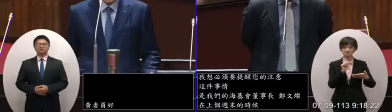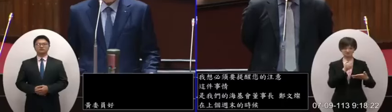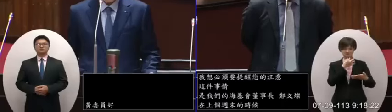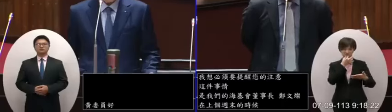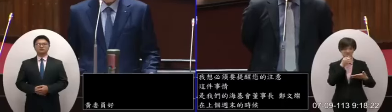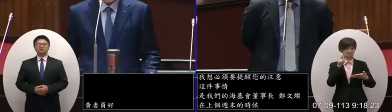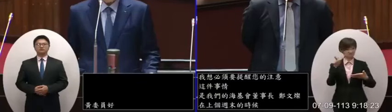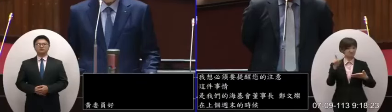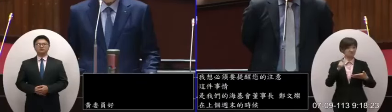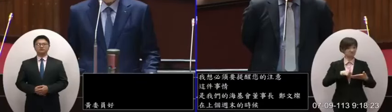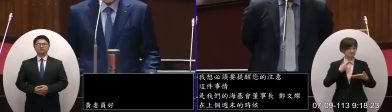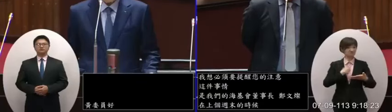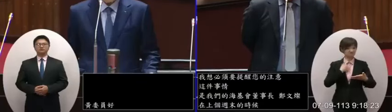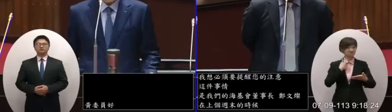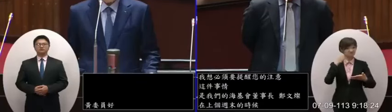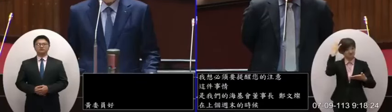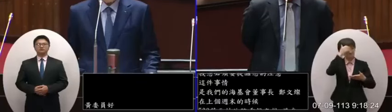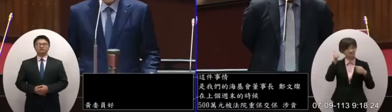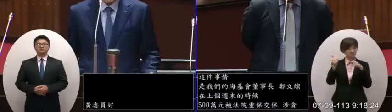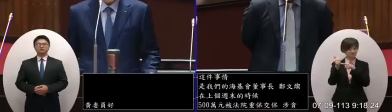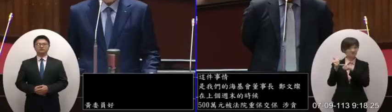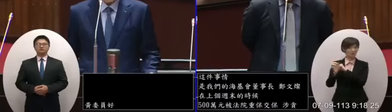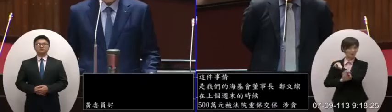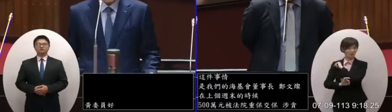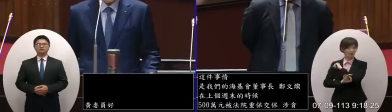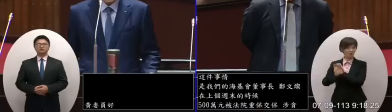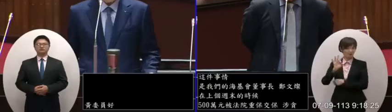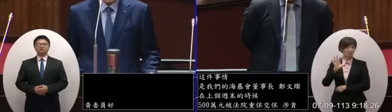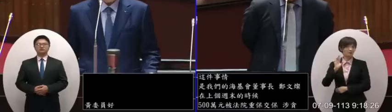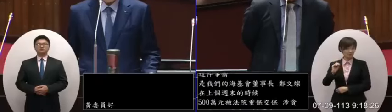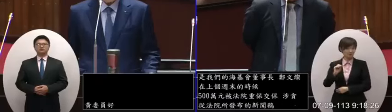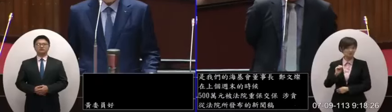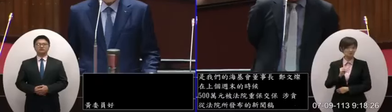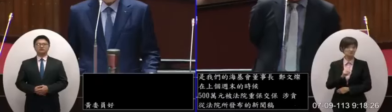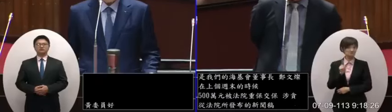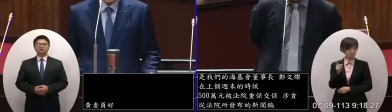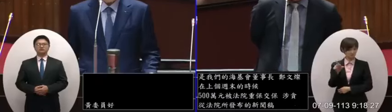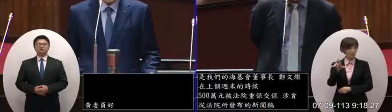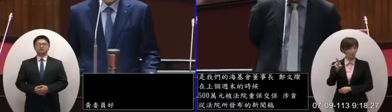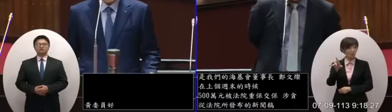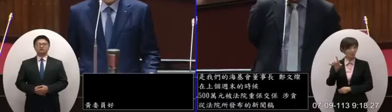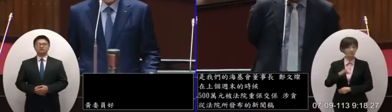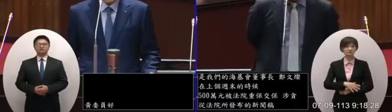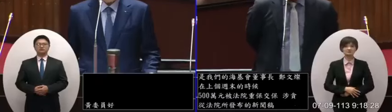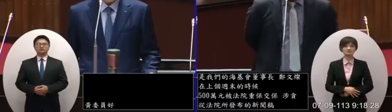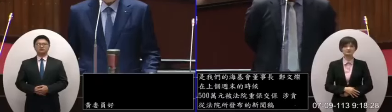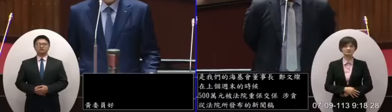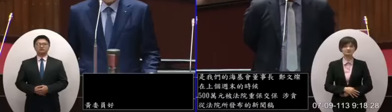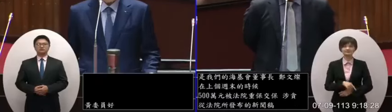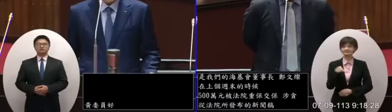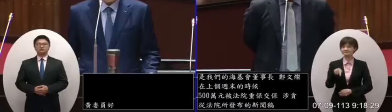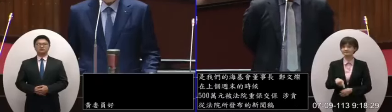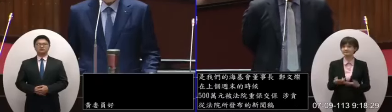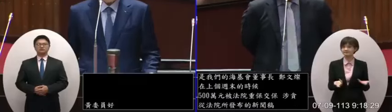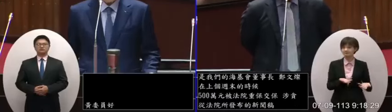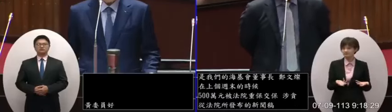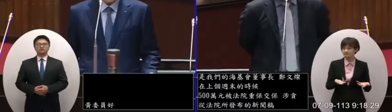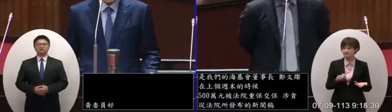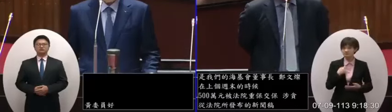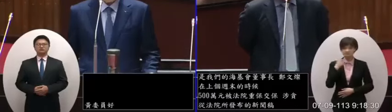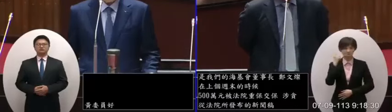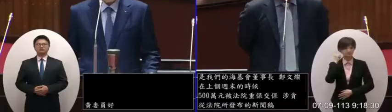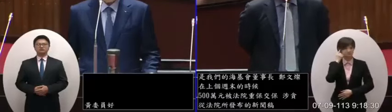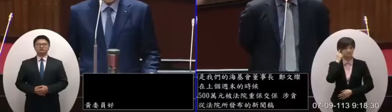确有收受500万元不当的金流。但这件事情我之所以有